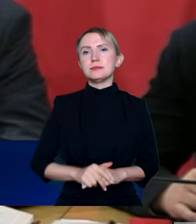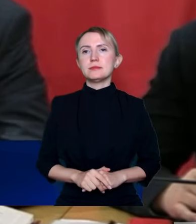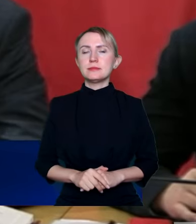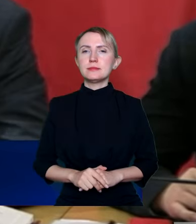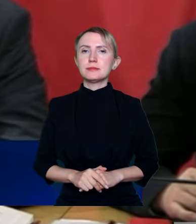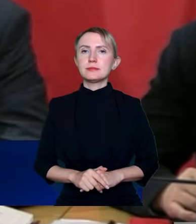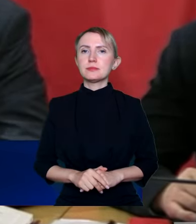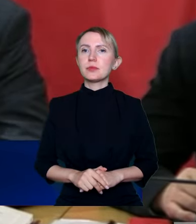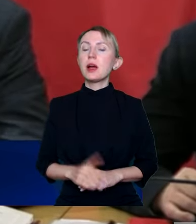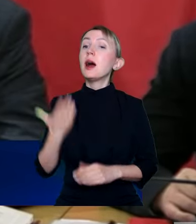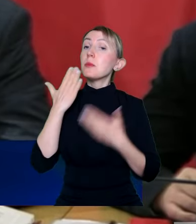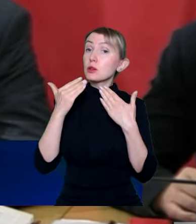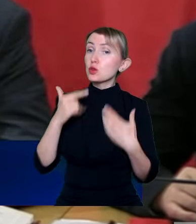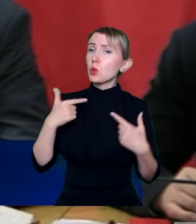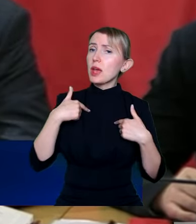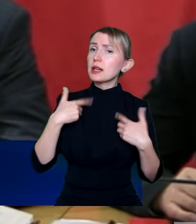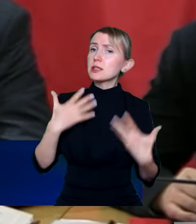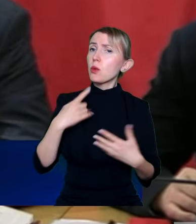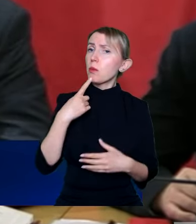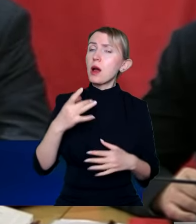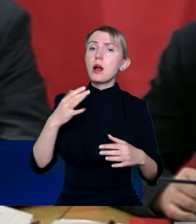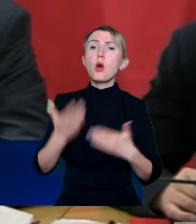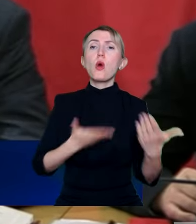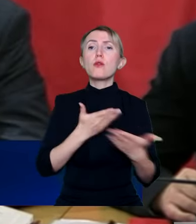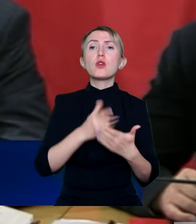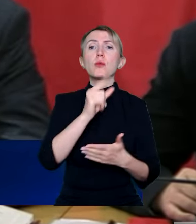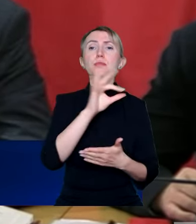Bardzo dziękuję, pani przewodnicząca. Ja chciałem się odnieść do wniosków kolegów z PiS-u i